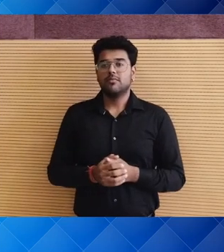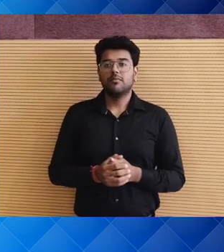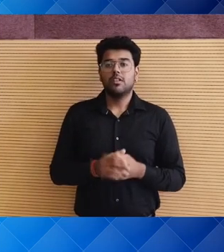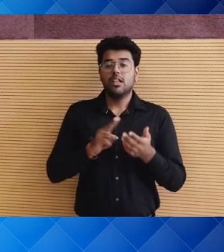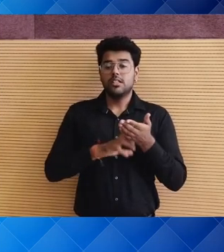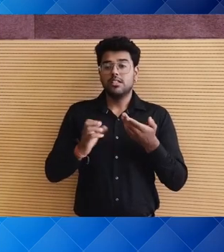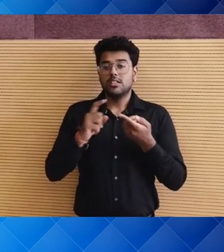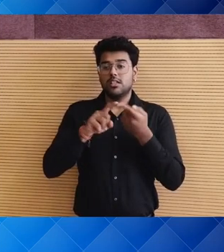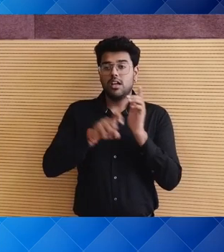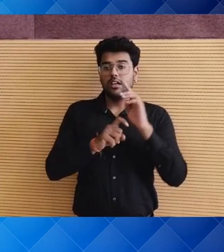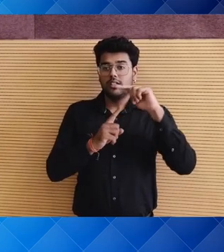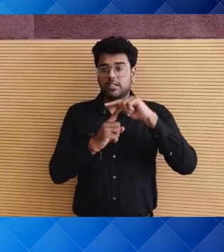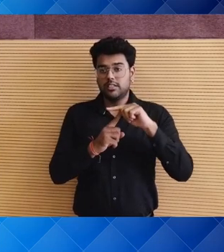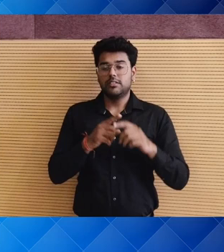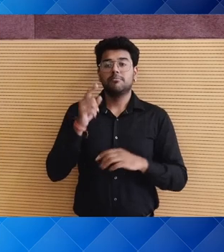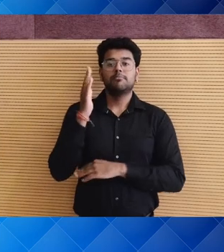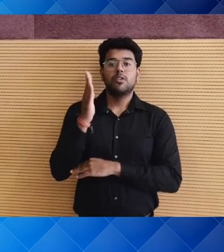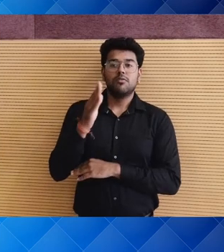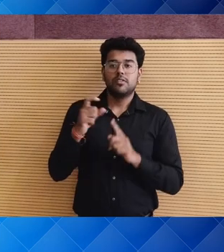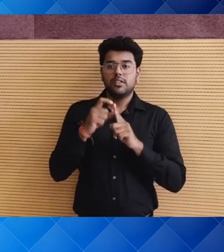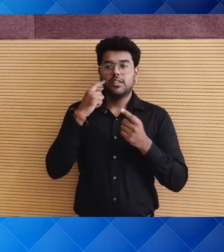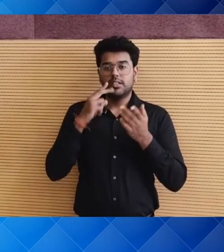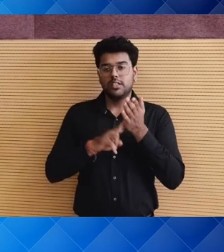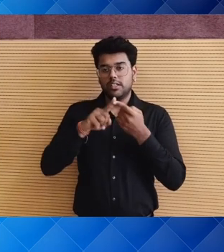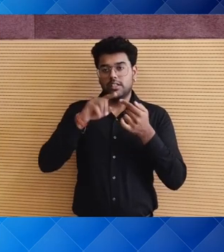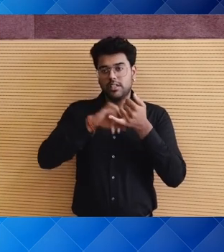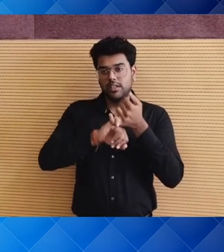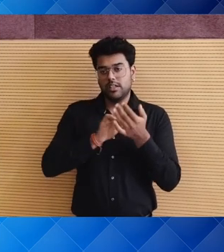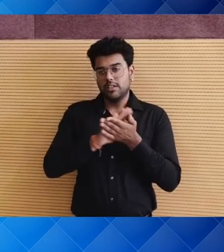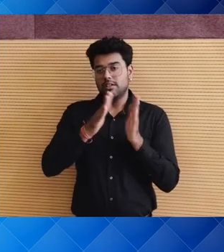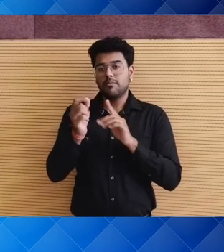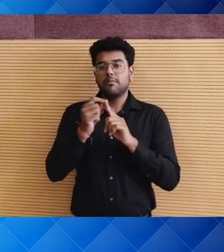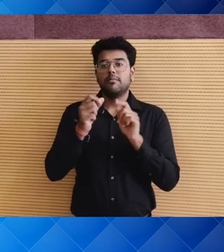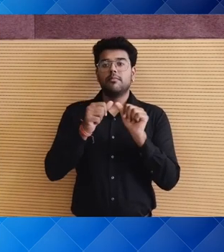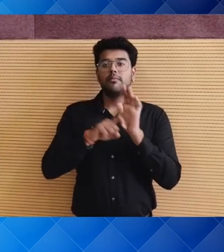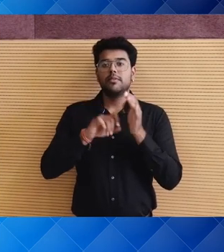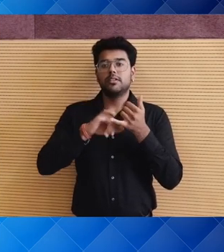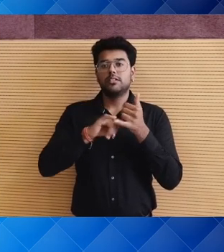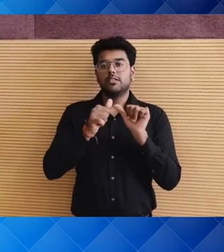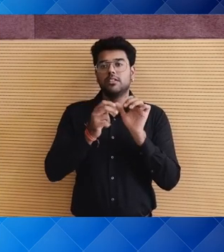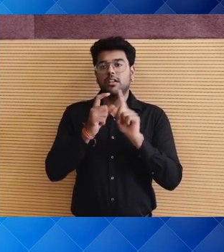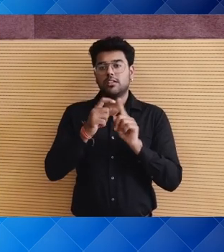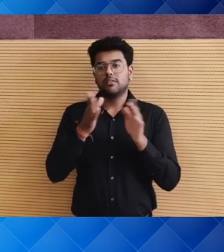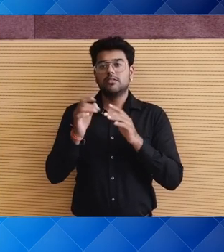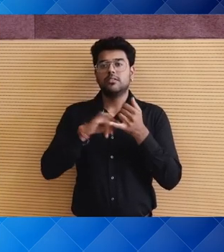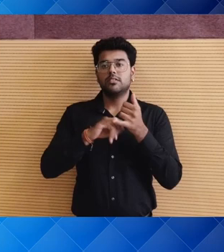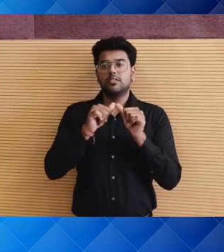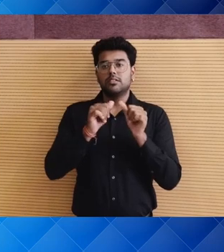अनुसंधान और प्रशिक्षण परिषद प्रोफेसर दिनेश प्रसाद सकलानी जी को प्रदान करें और हम सब